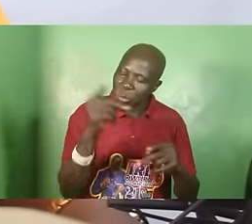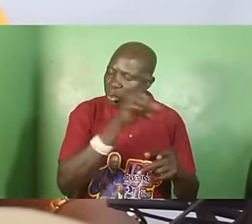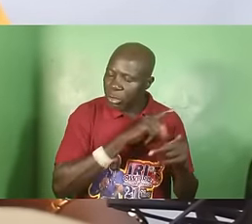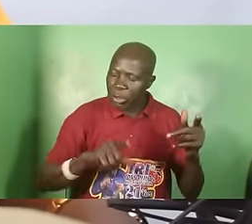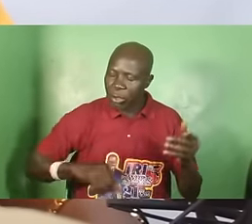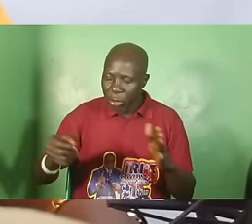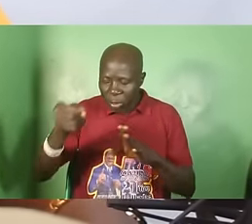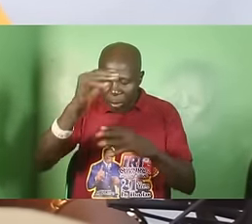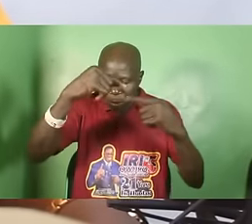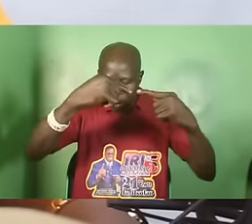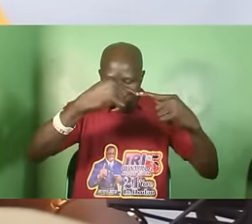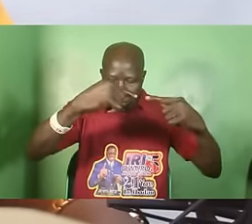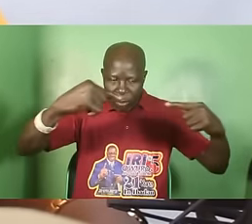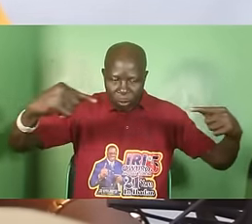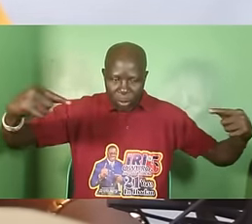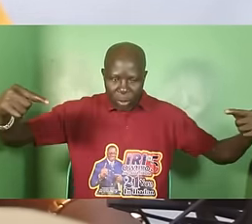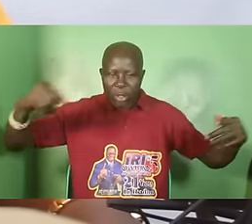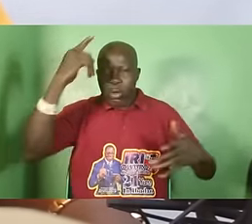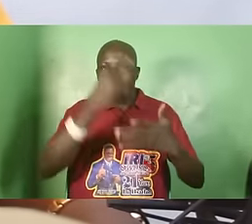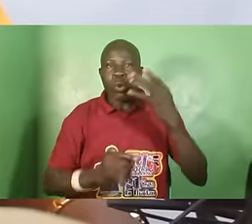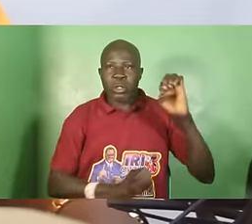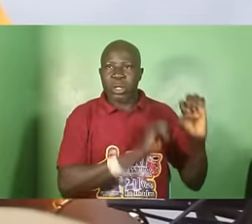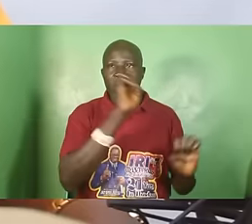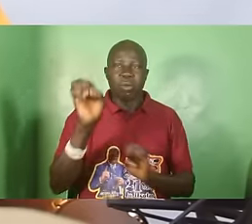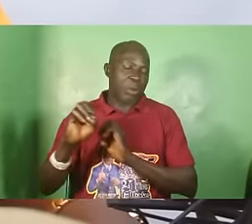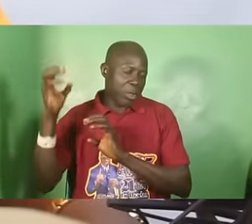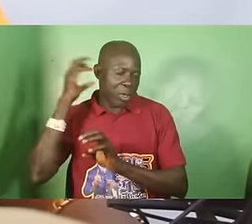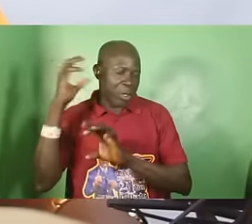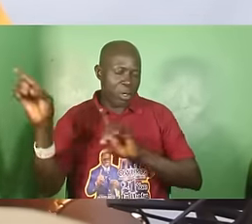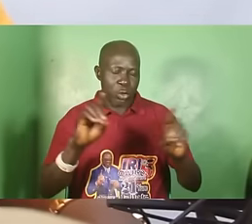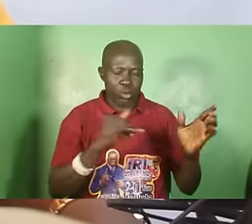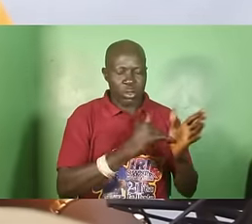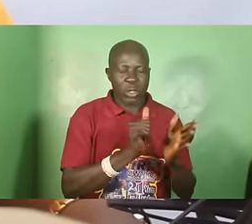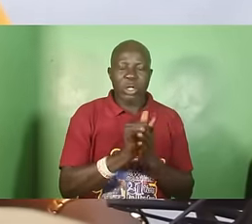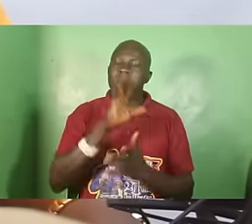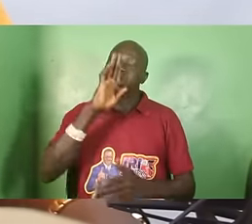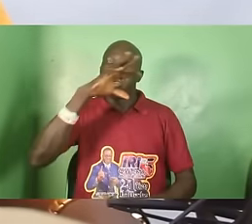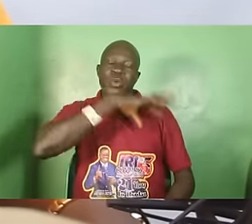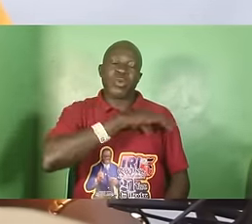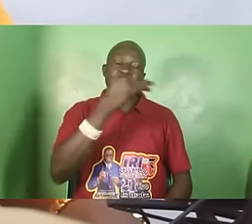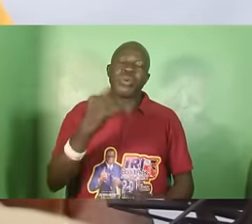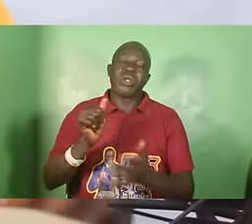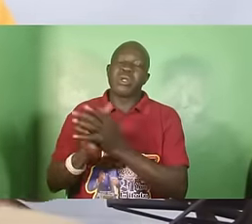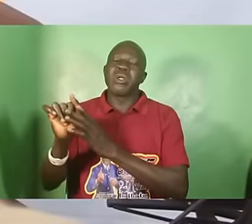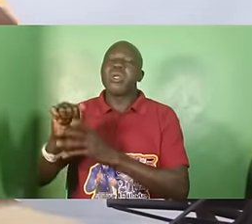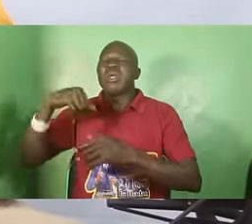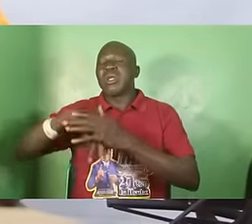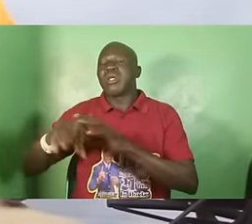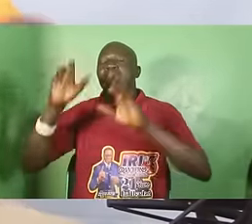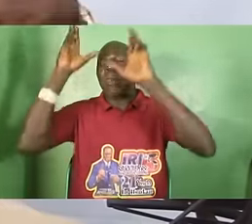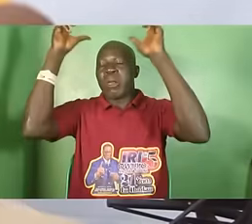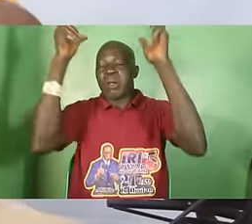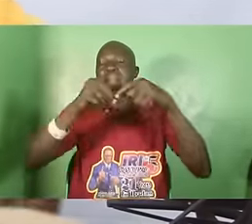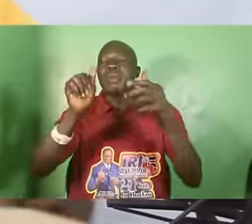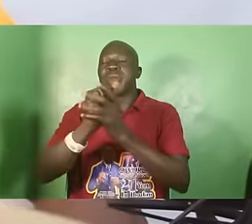ẹ. Ẹ falasí. Ohunkóhun tẹ bá gbọ́. Whatsoever you hear. Ẹ ṣe. Do it. Ẹ dẹ̀ jẹ́ èrè ẹ. Are you giving the reward? Jesus ìbò kún ni fún àwọn